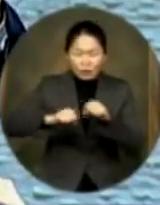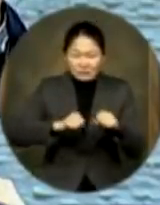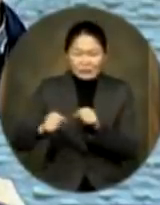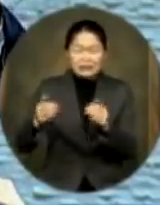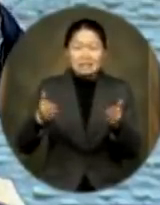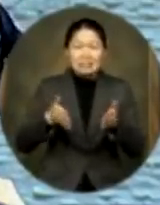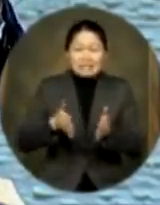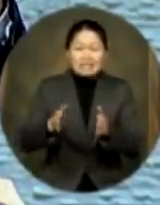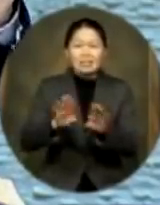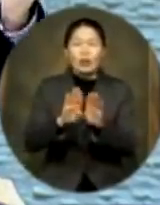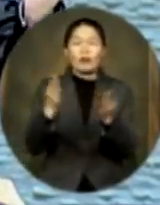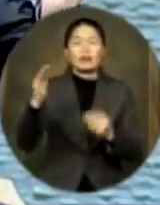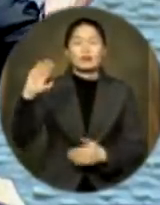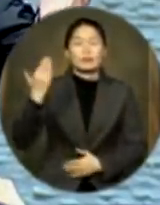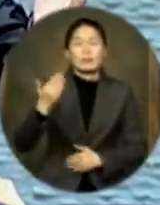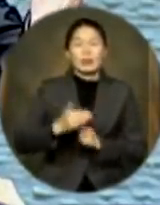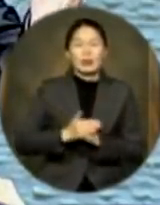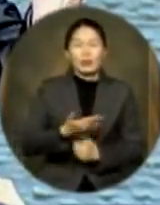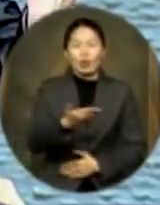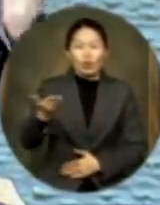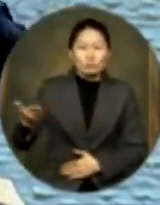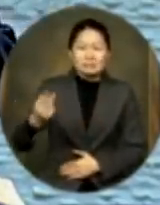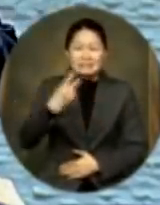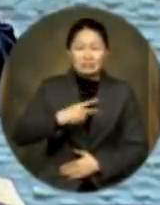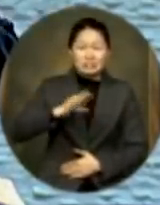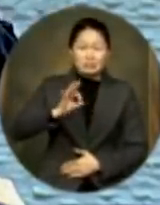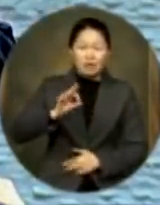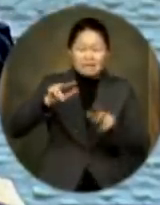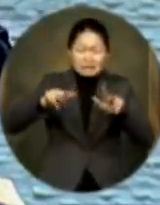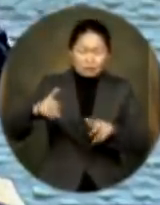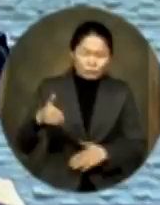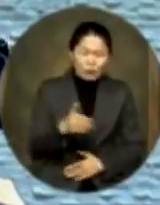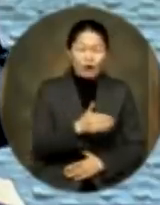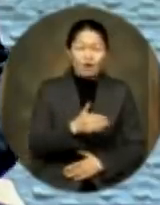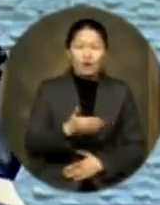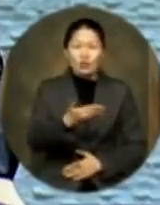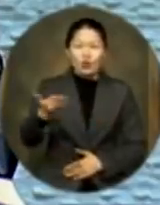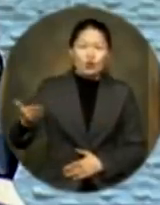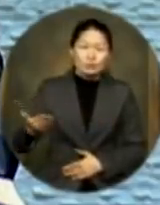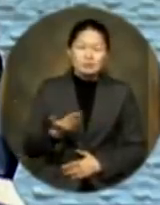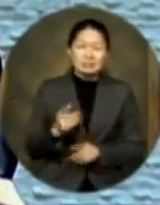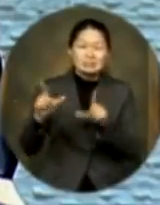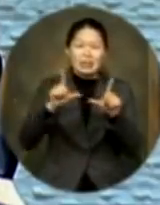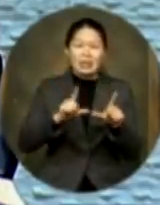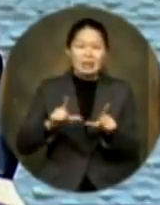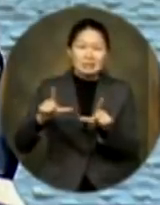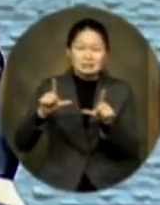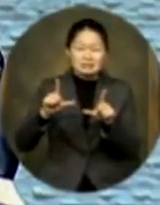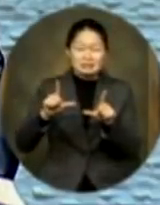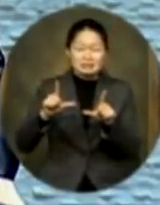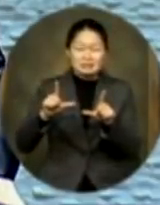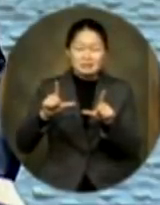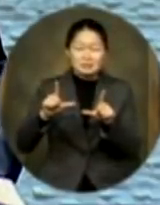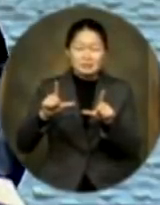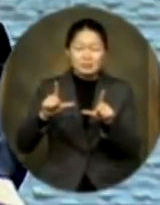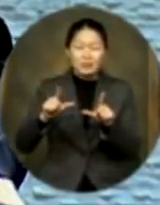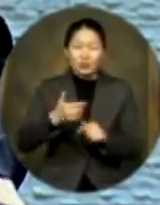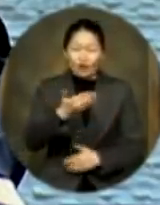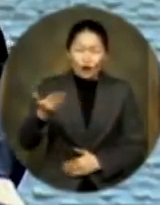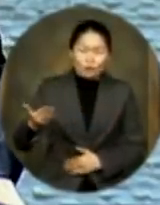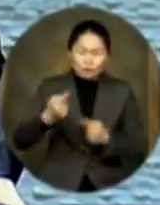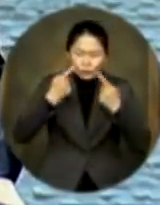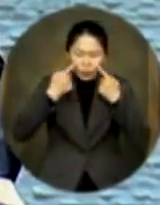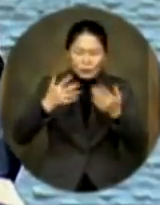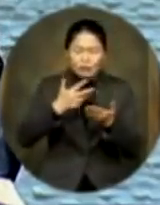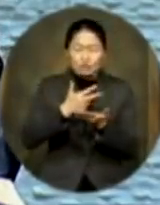당할 성도 여러분 2010년 이제부터 여러분의 살아가는 길에 여러분 예 정확하게